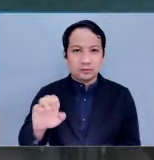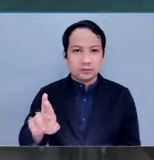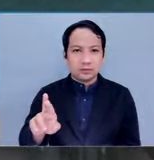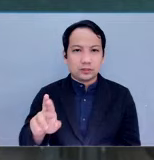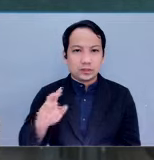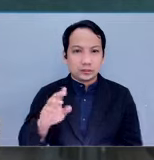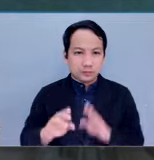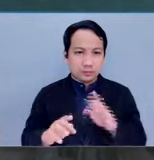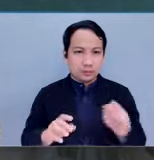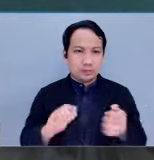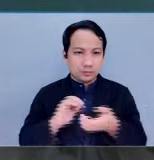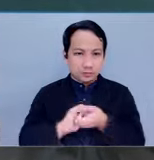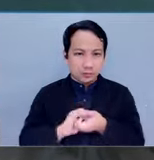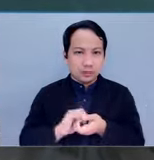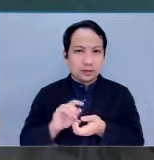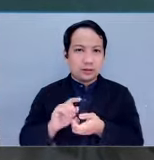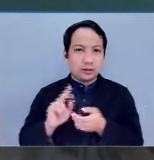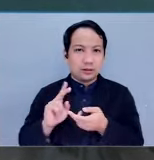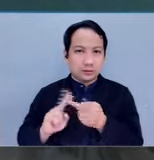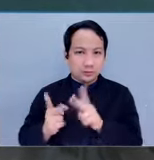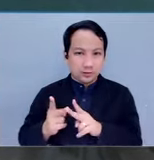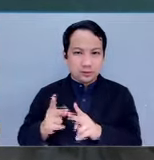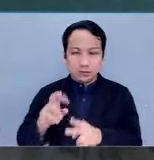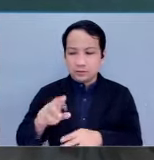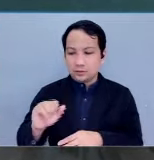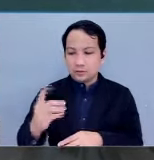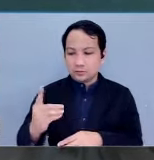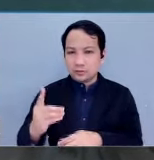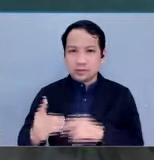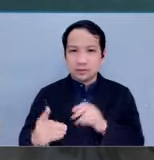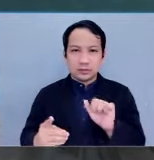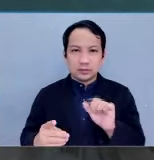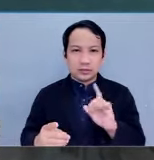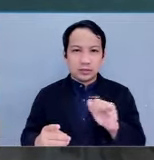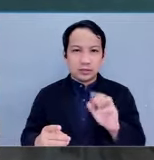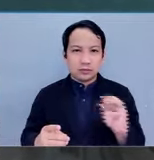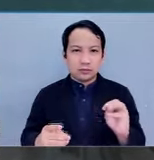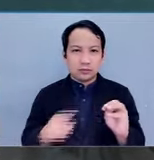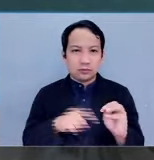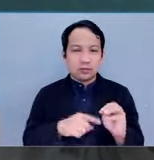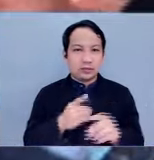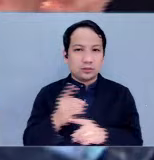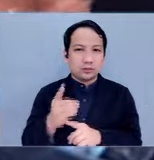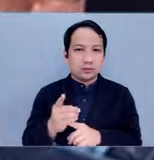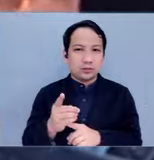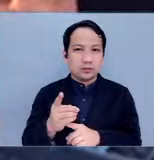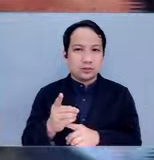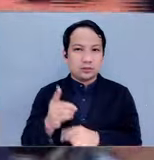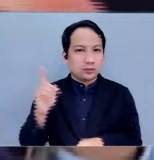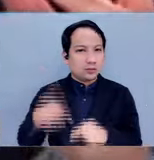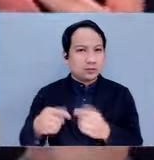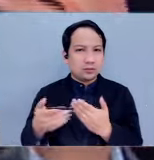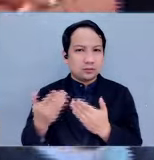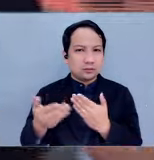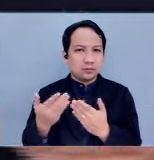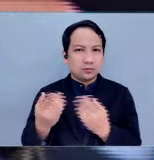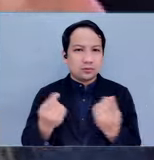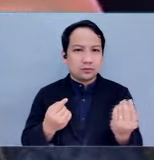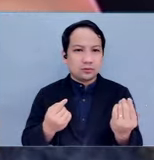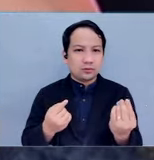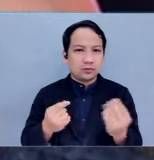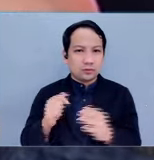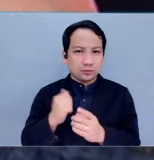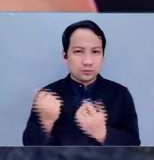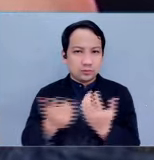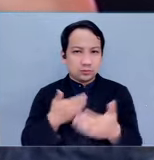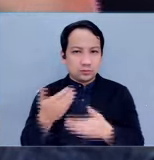partner ng character naman ni Ralph De Leon na si Atom. Ayon kay Direk Loren Jogi, hindi basta-basta ang ginawa nilang audition process para